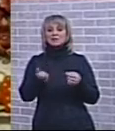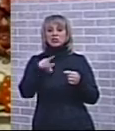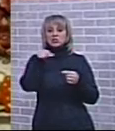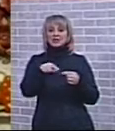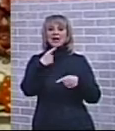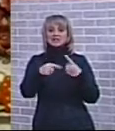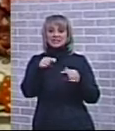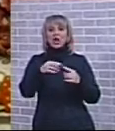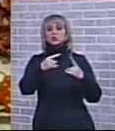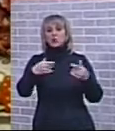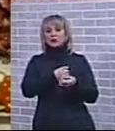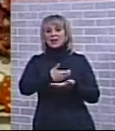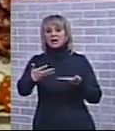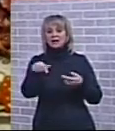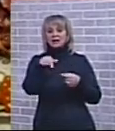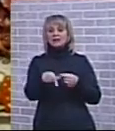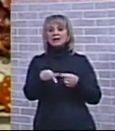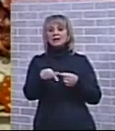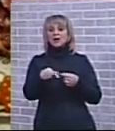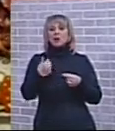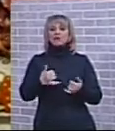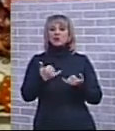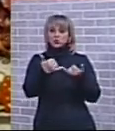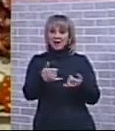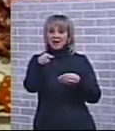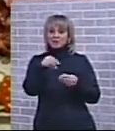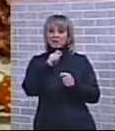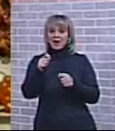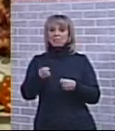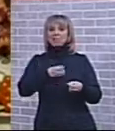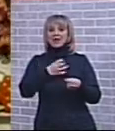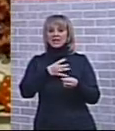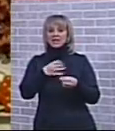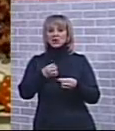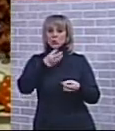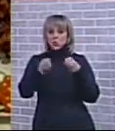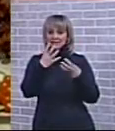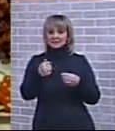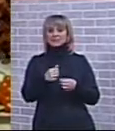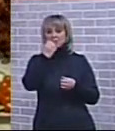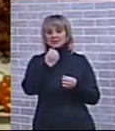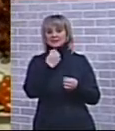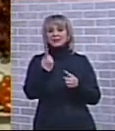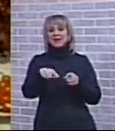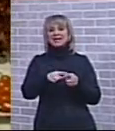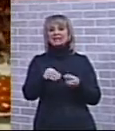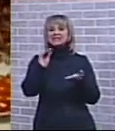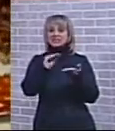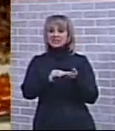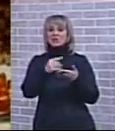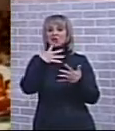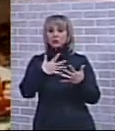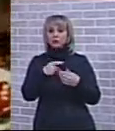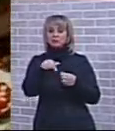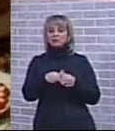как всегда, стол накрываем. Да, вручаем вам белые розы. Спасибо. Да, это символ любви.